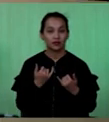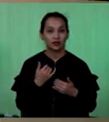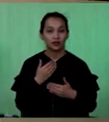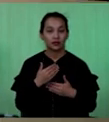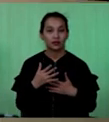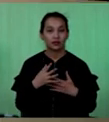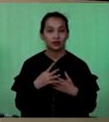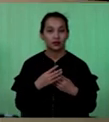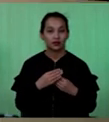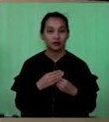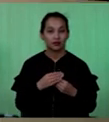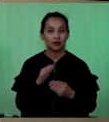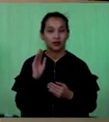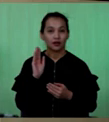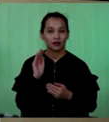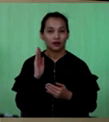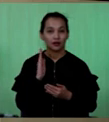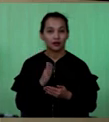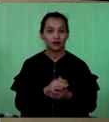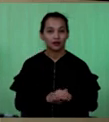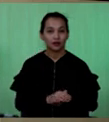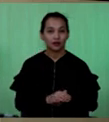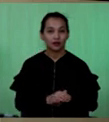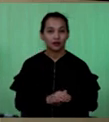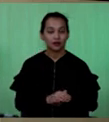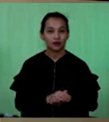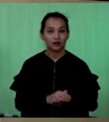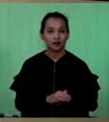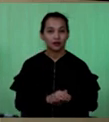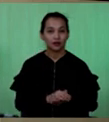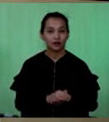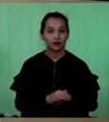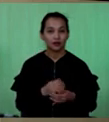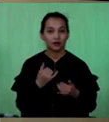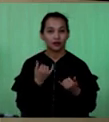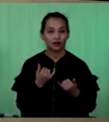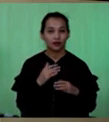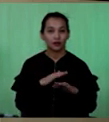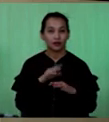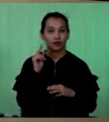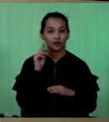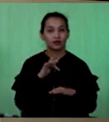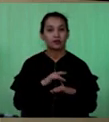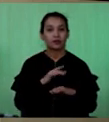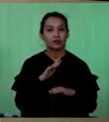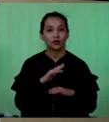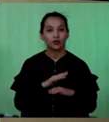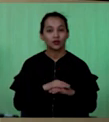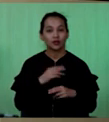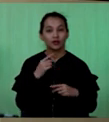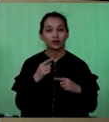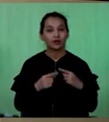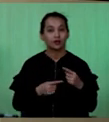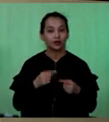Sizlar bilan xayrlashadigan vaqt ham yetib keldi. Shuning bilan darsimiz o'z nihoyasiga yetdi. Keyingi